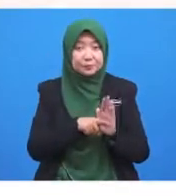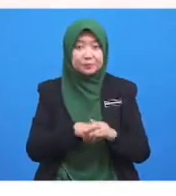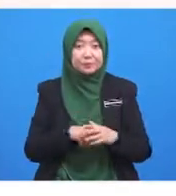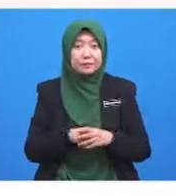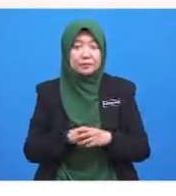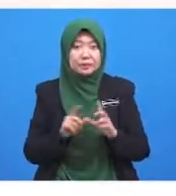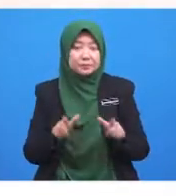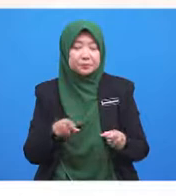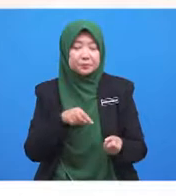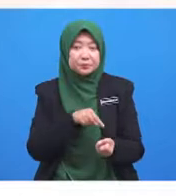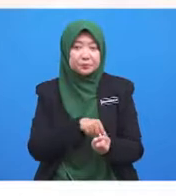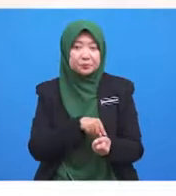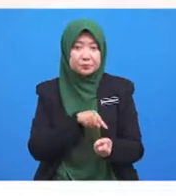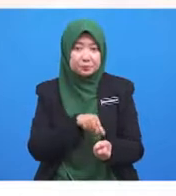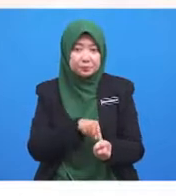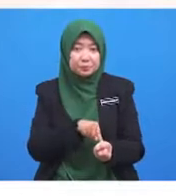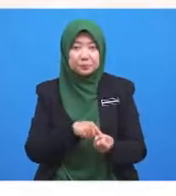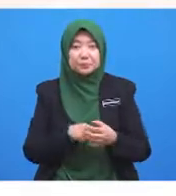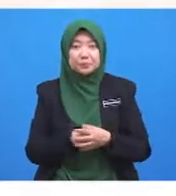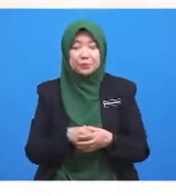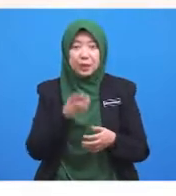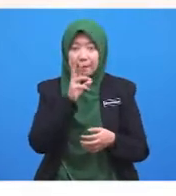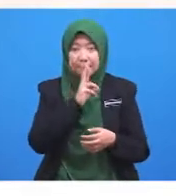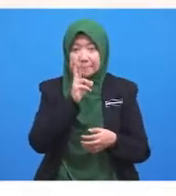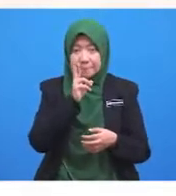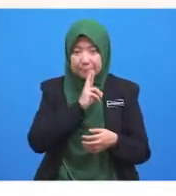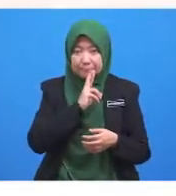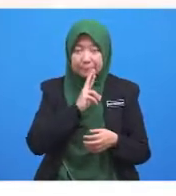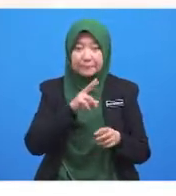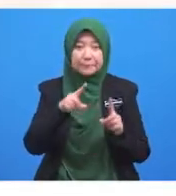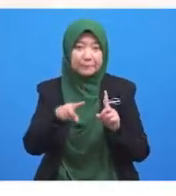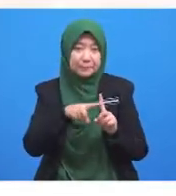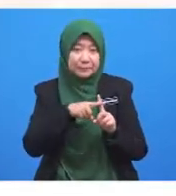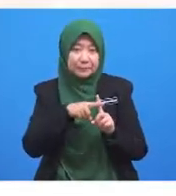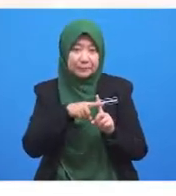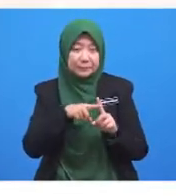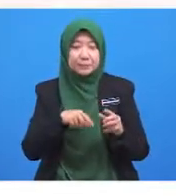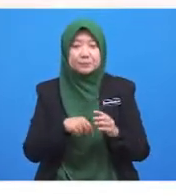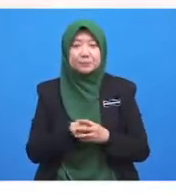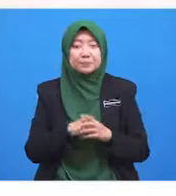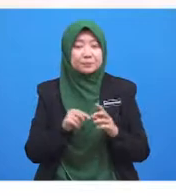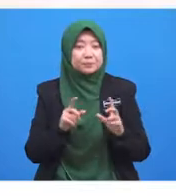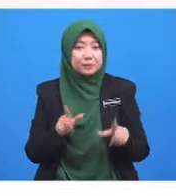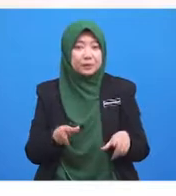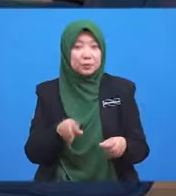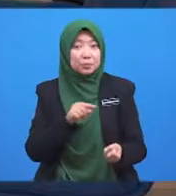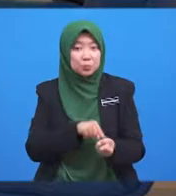di insertion otot-otot. Warna merah, iaitu positif, yang diletakkan di origin